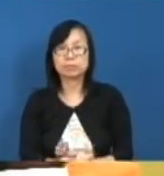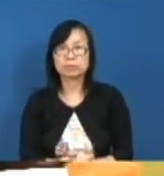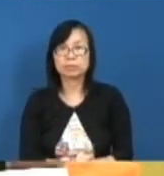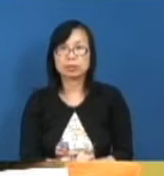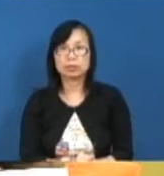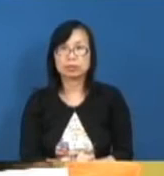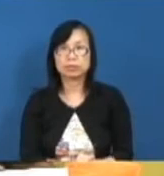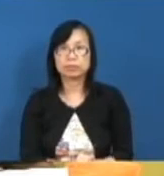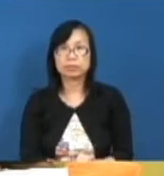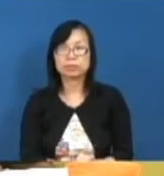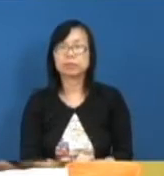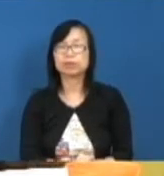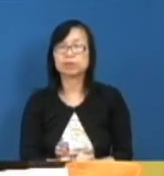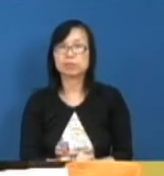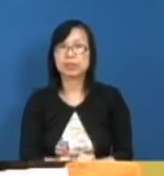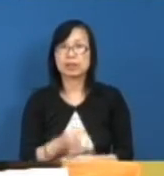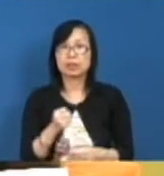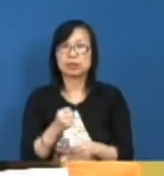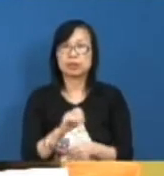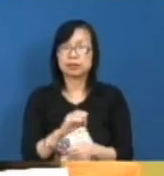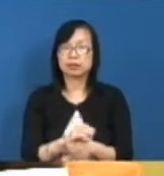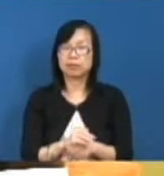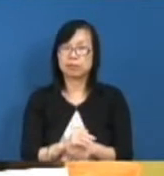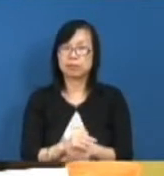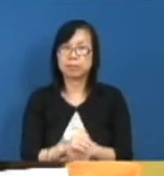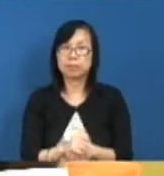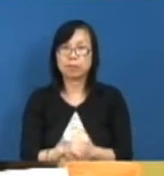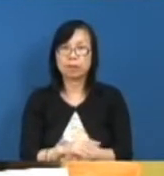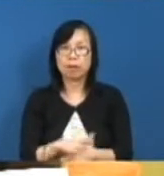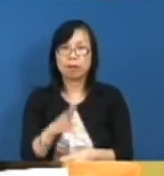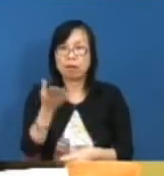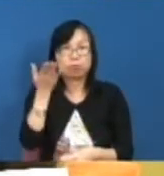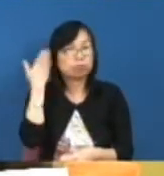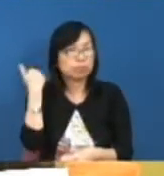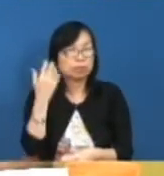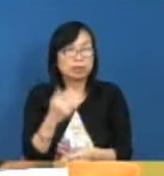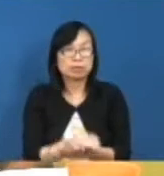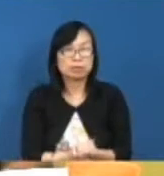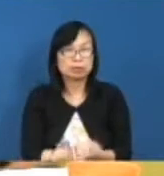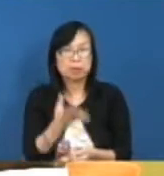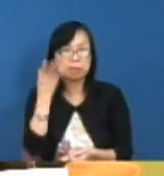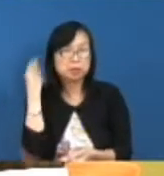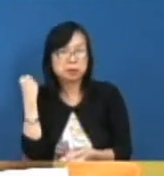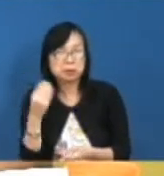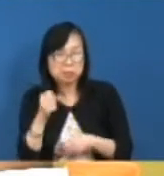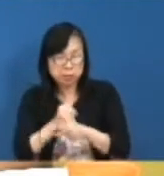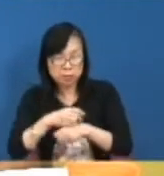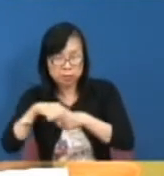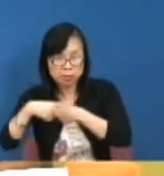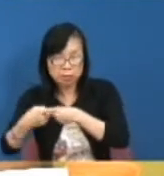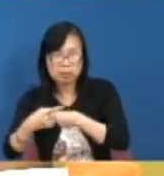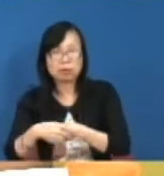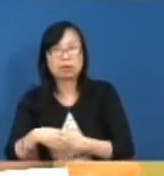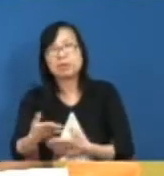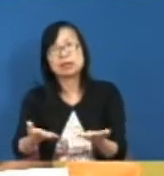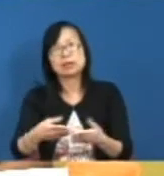係逆轉。因為你好啱，所以但係我唔聽你講，所以我做咗第二樣嘢。咁唔該你教我一樣嘢，